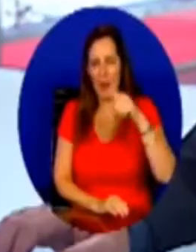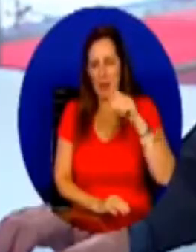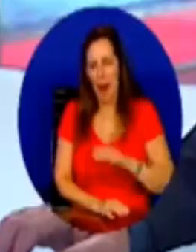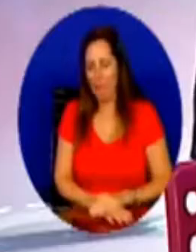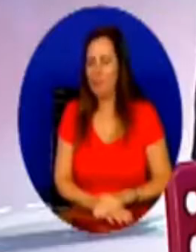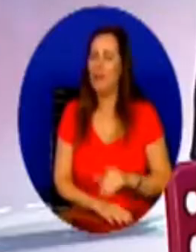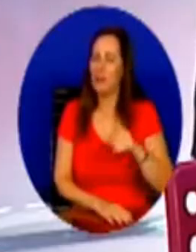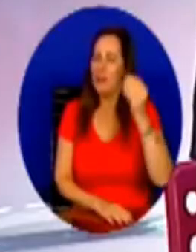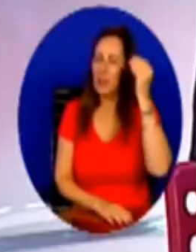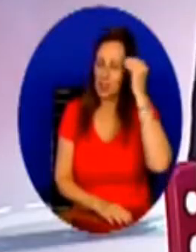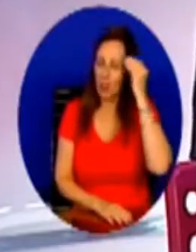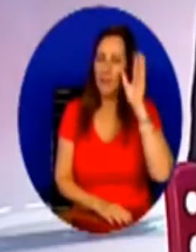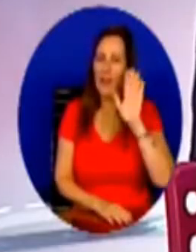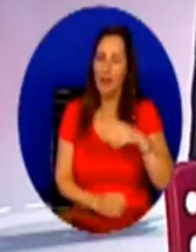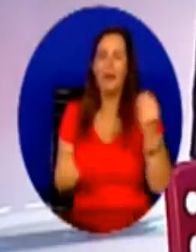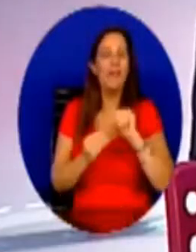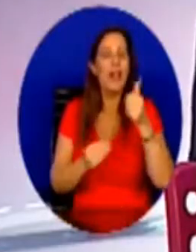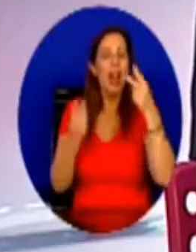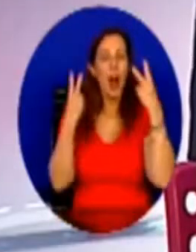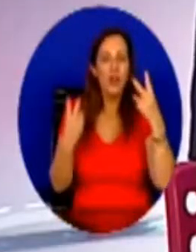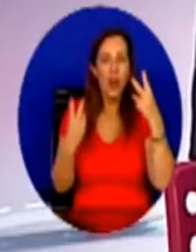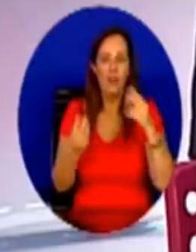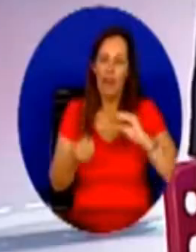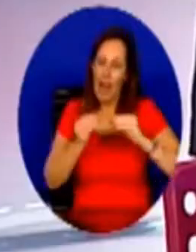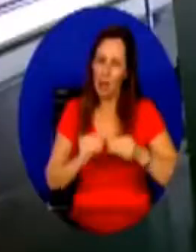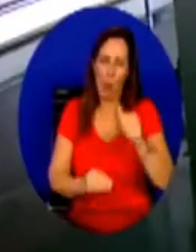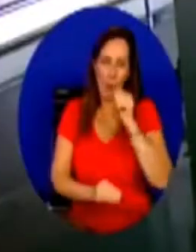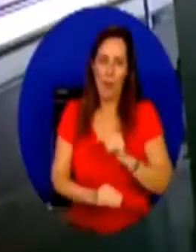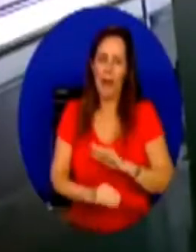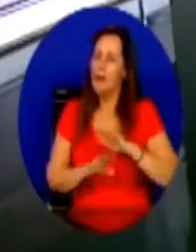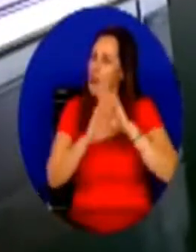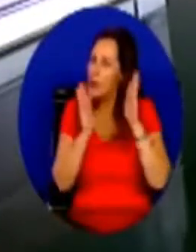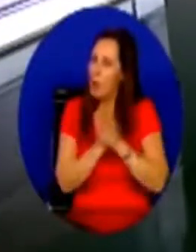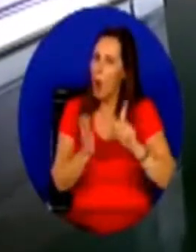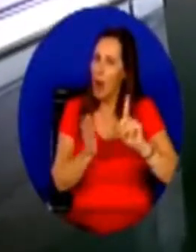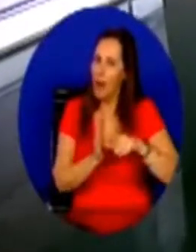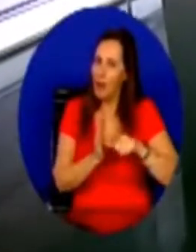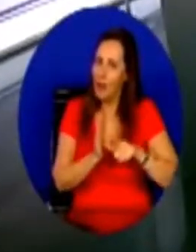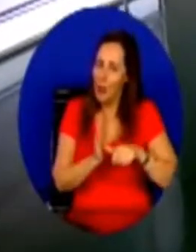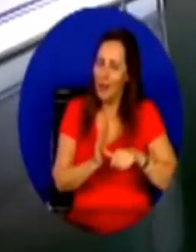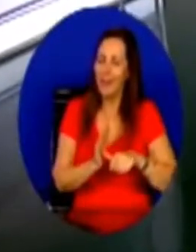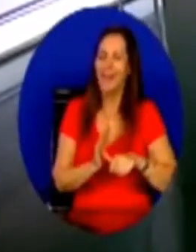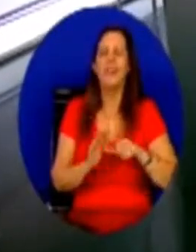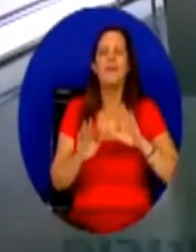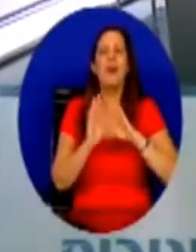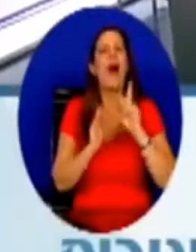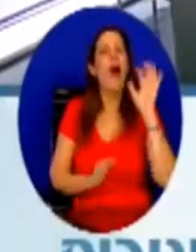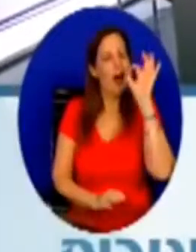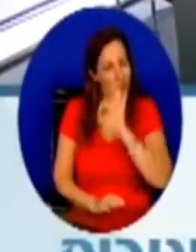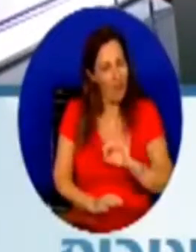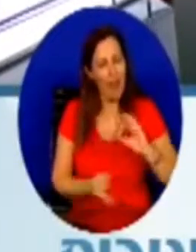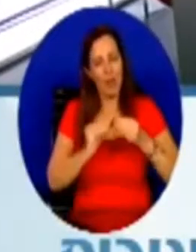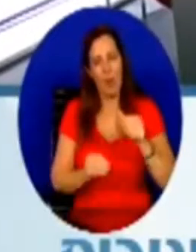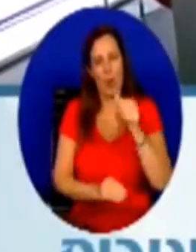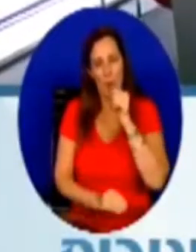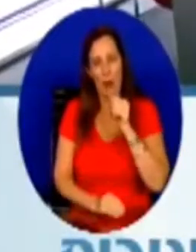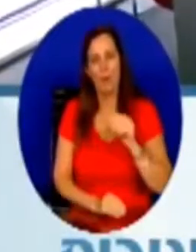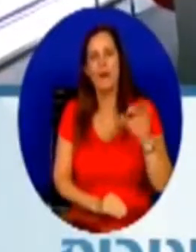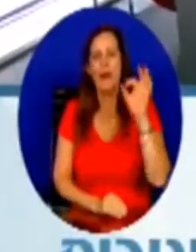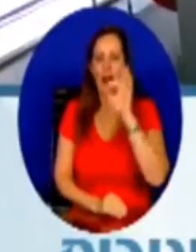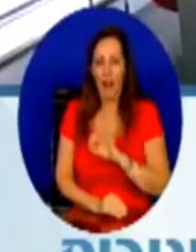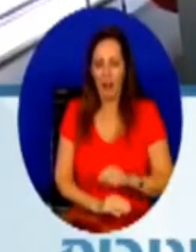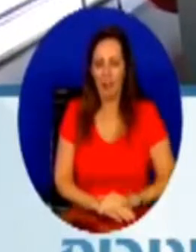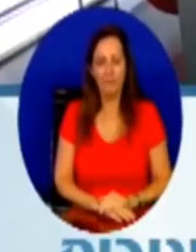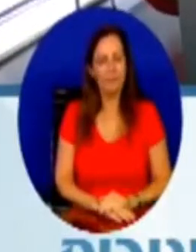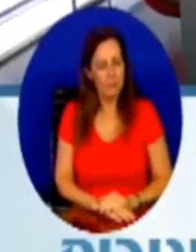ולא לשכוח, ולגמרי, לגמרי, שהדבר הכי חשוב זה לחסוך במים. בדיוק. עם כל הטכנולוגיה, אחרי שאמרנו את כל זה. עדיין לחסוך במים, תודה רגע